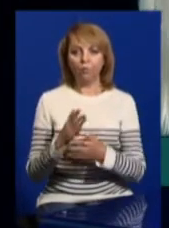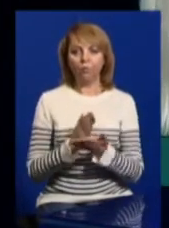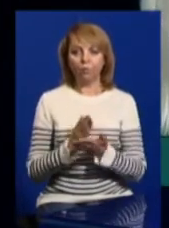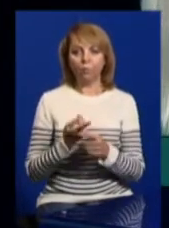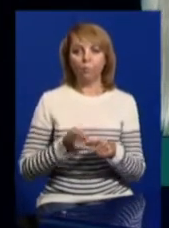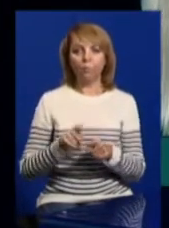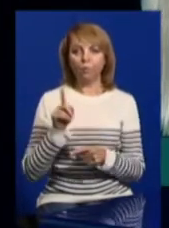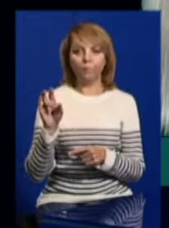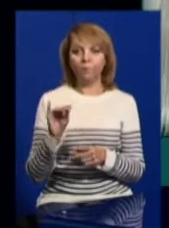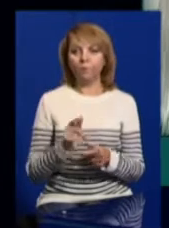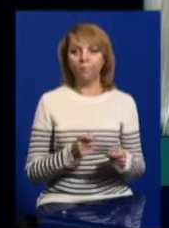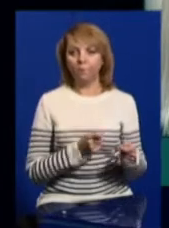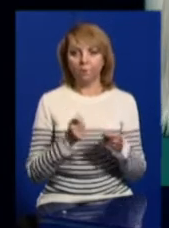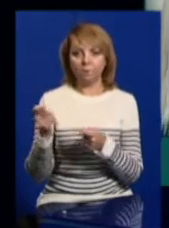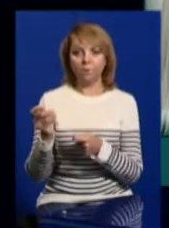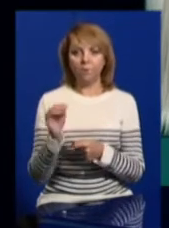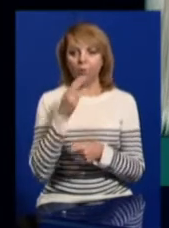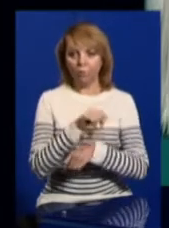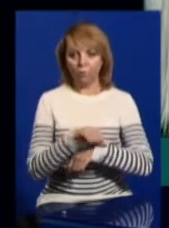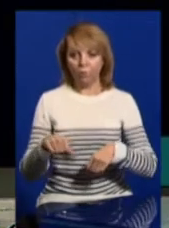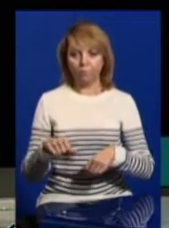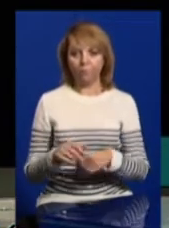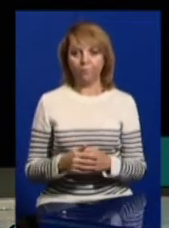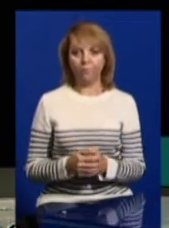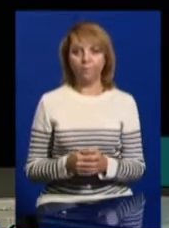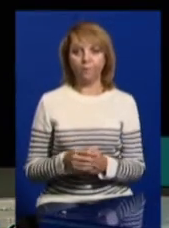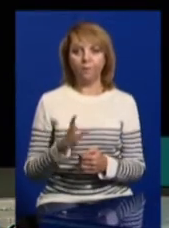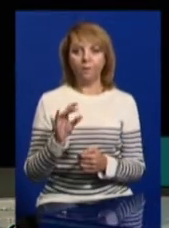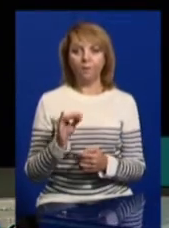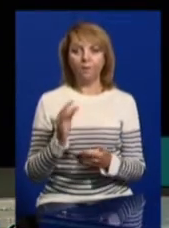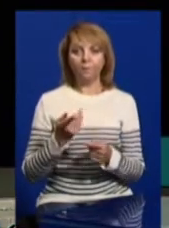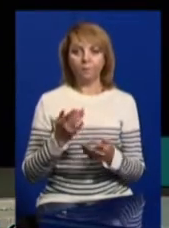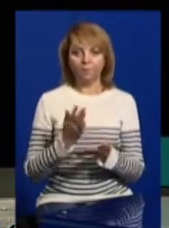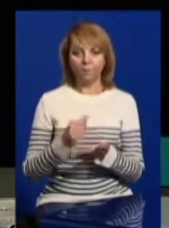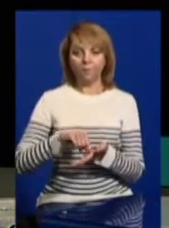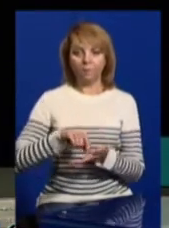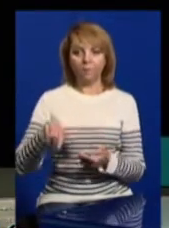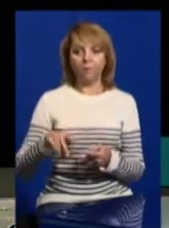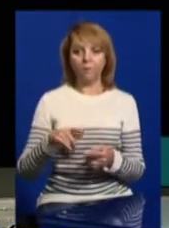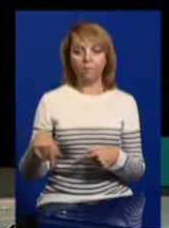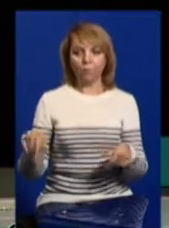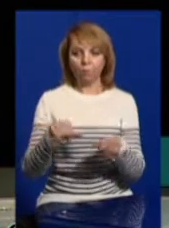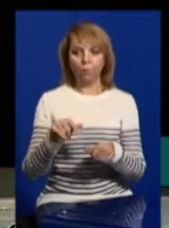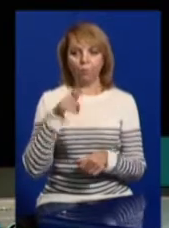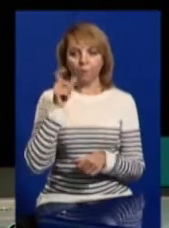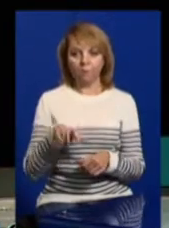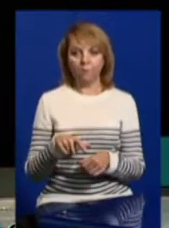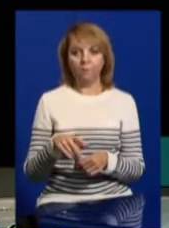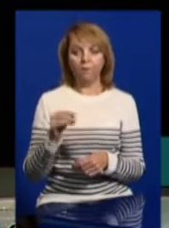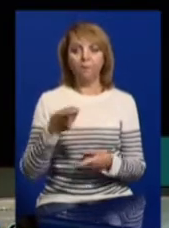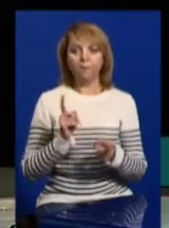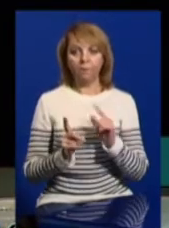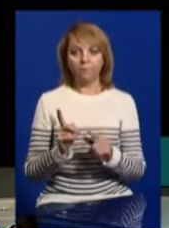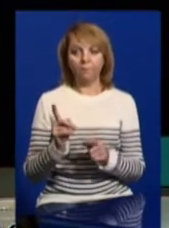про те, що вона не виїхала за кордон. Дійсно. І є на території України. Дійсно. Тобто ми аж на